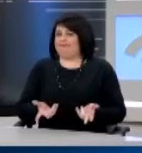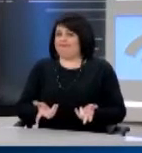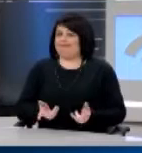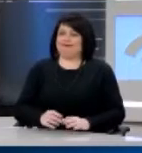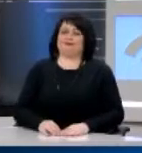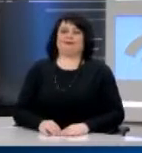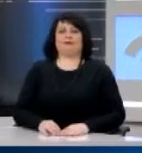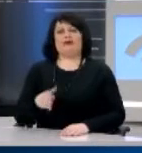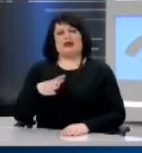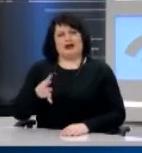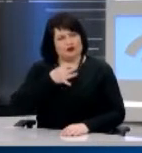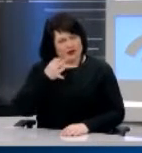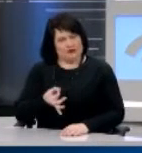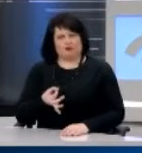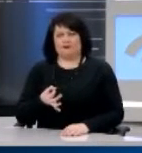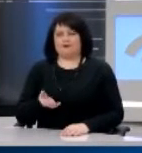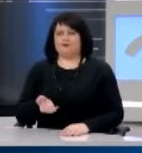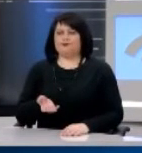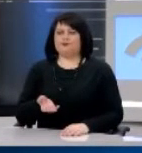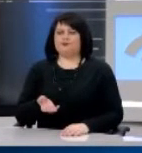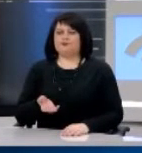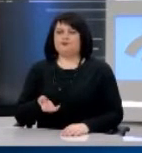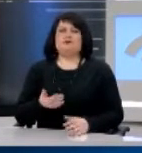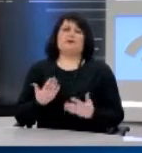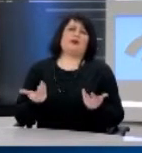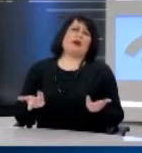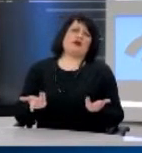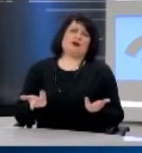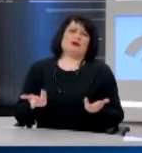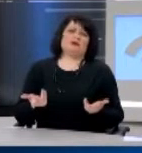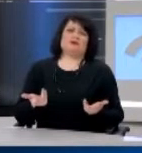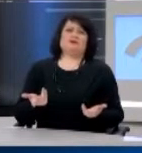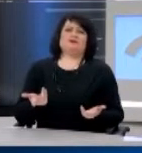Θα ήθελα λοιπόν να πω ότι